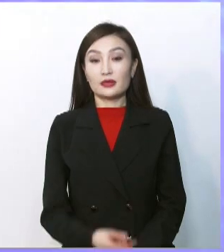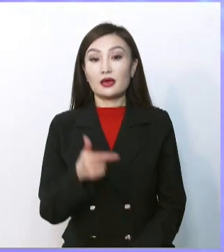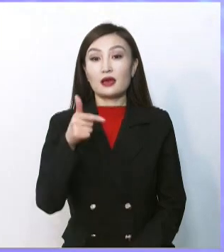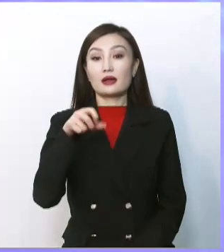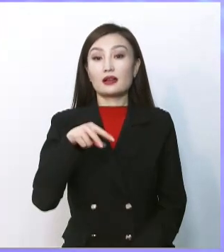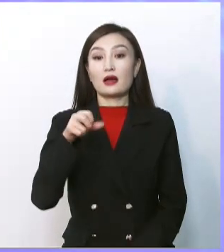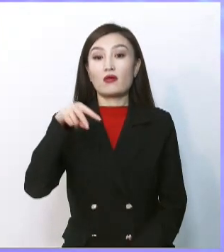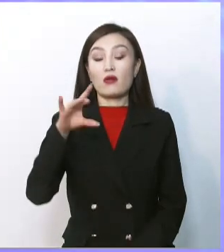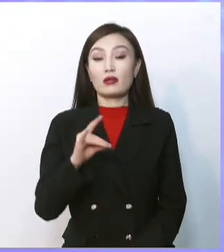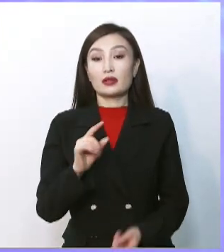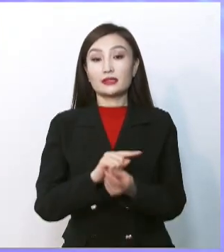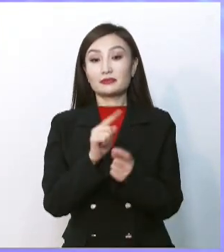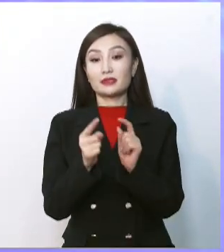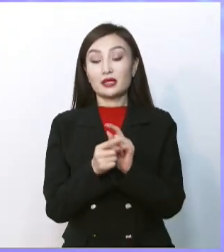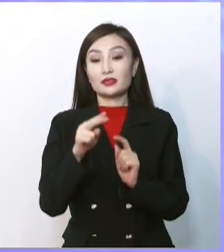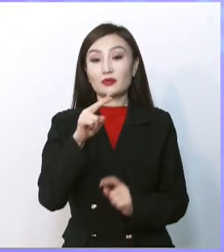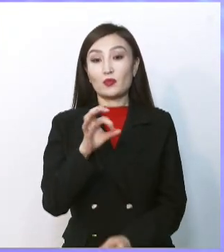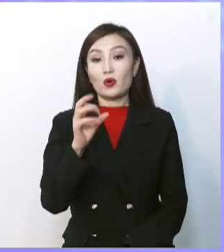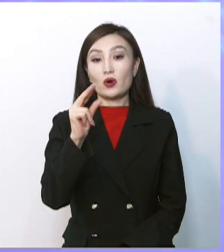Глаголы изменяются по числам.